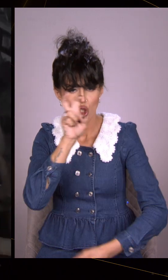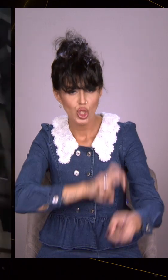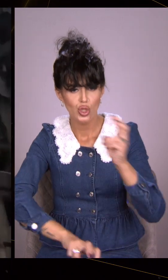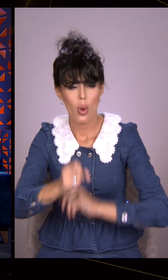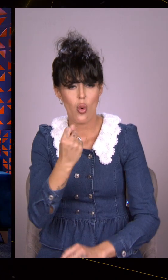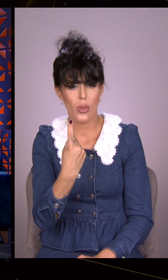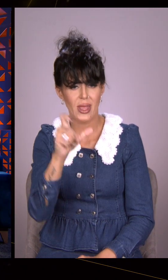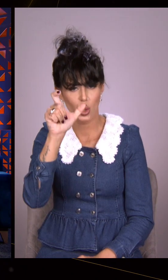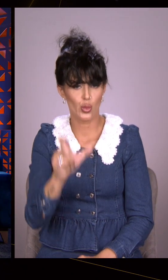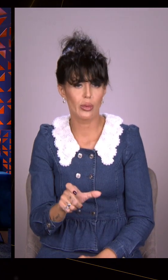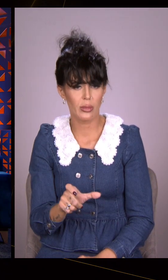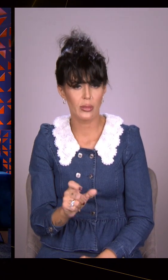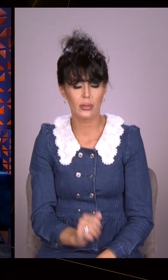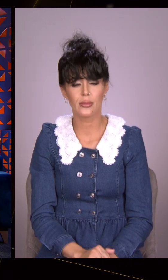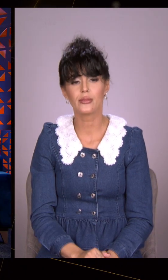11 людей.